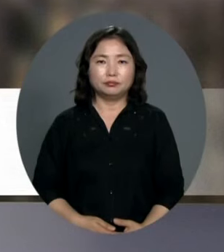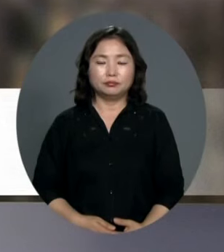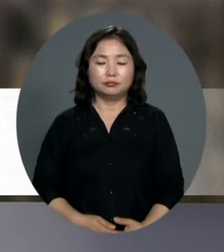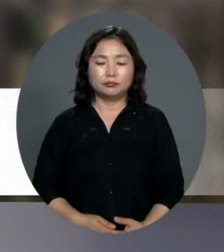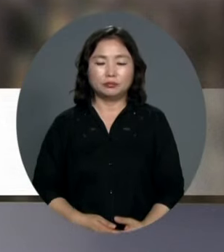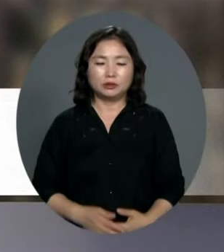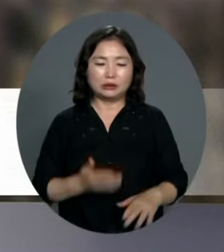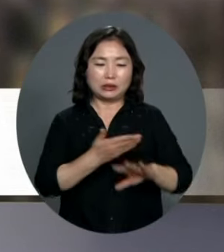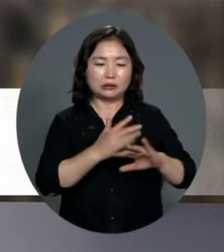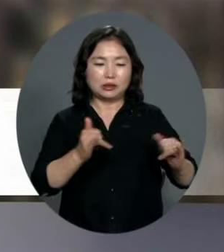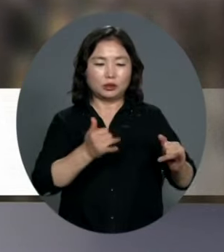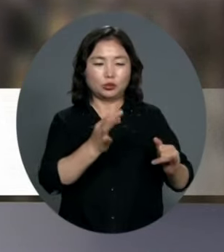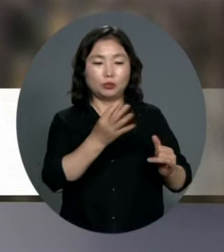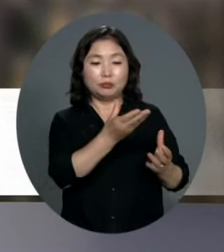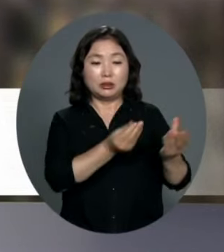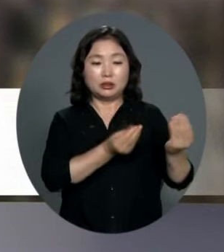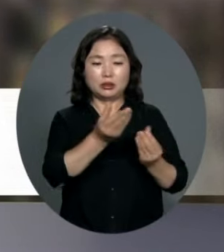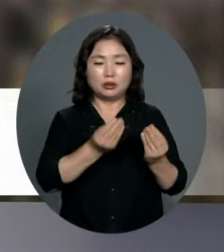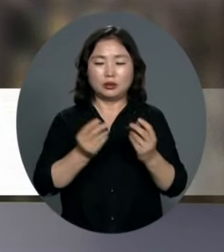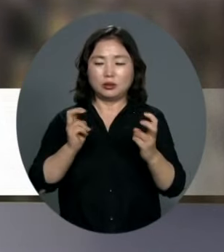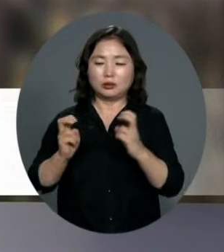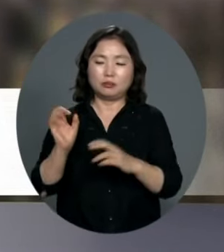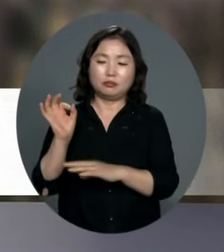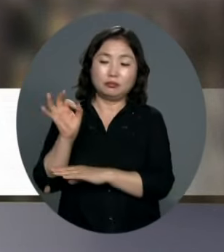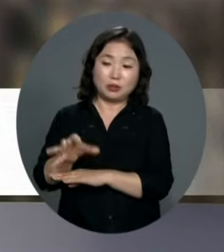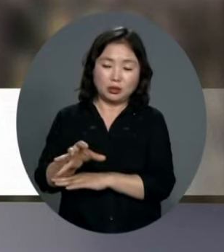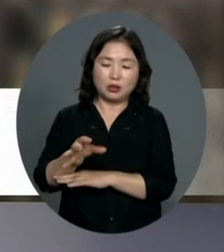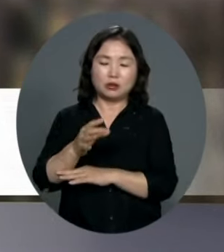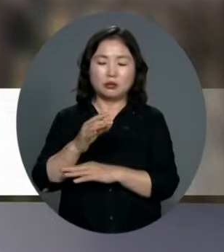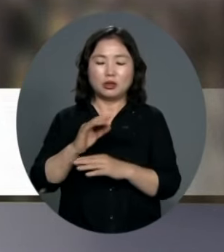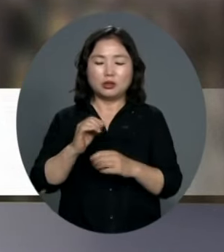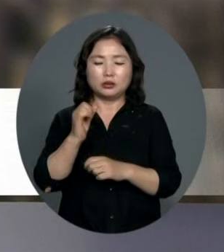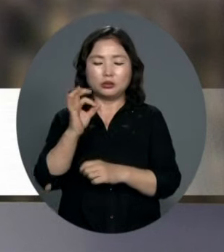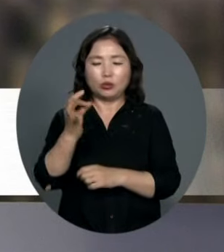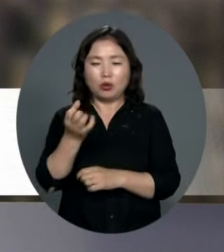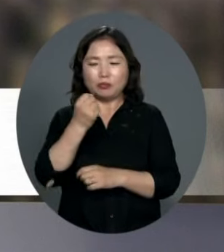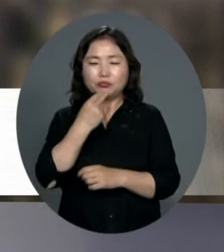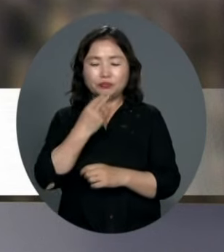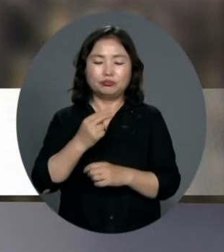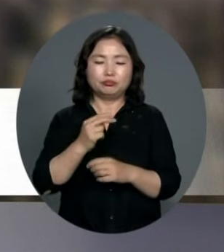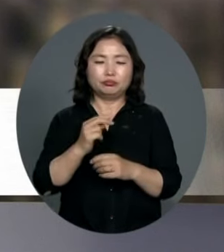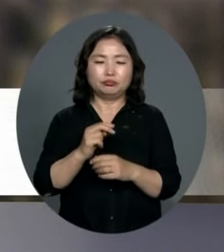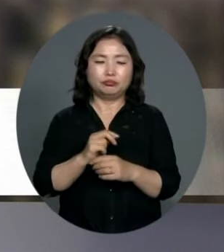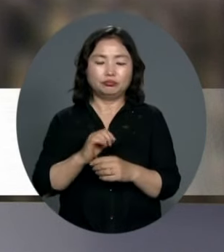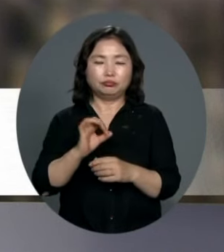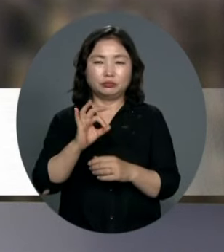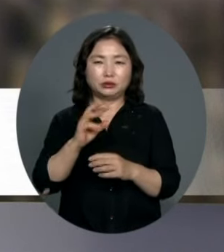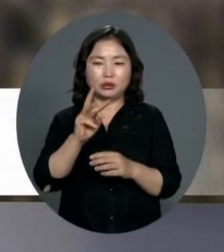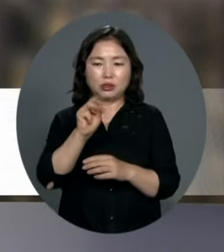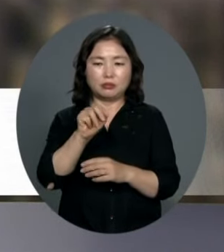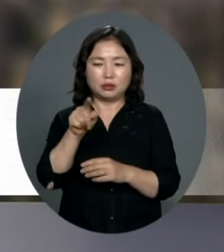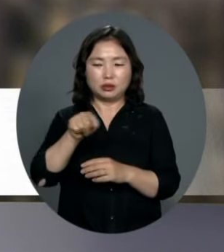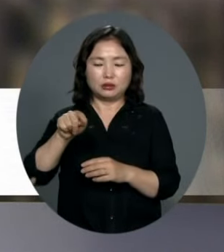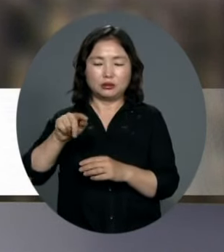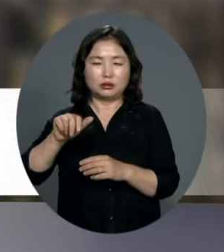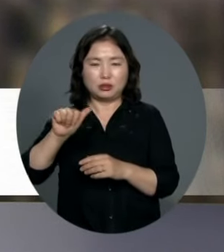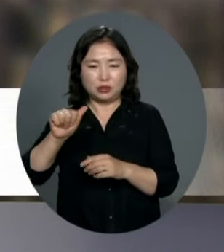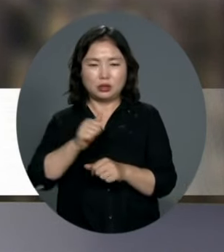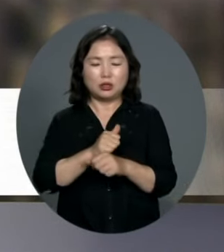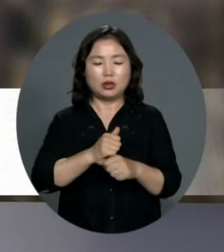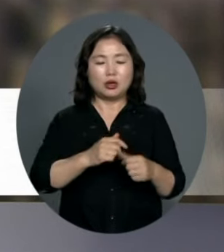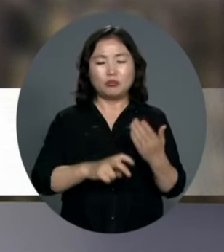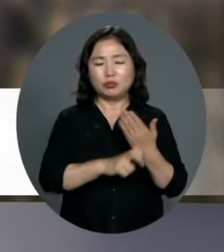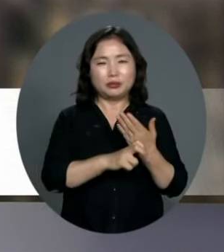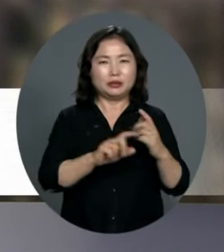남의 돈을 빌려서 기업을 인수합병하는 것을 무자본 M&A라고 합니다. 현행법상 불법은